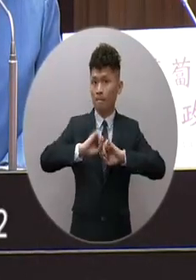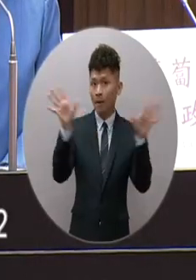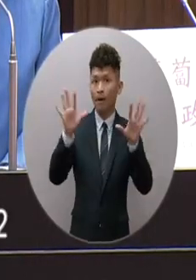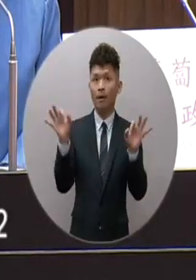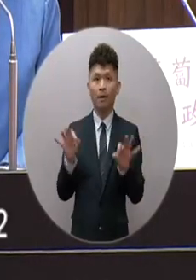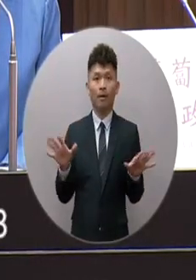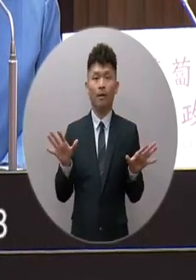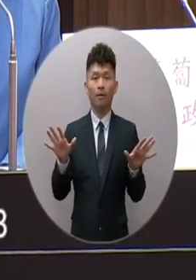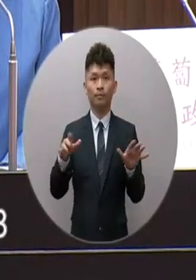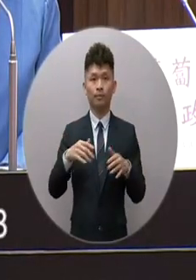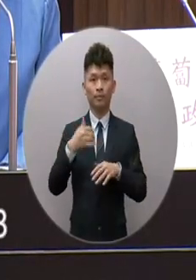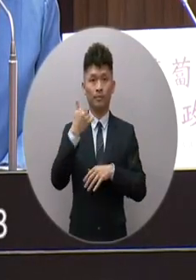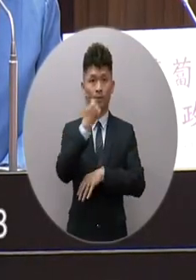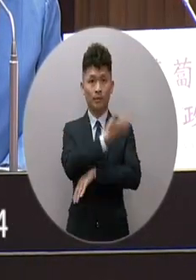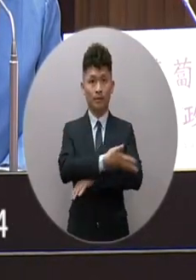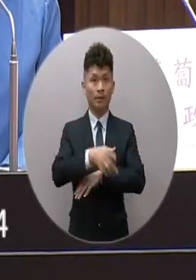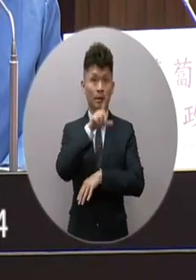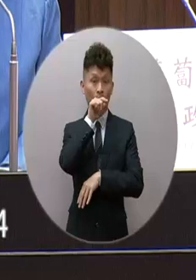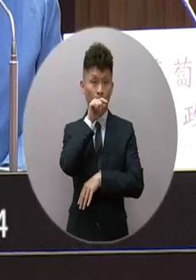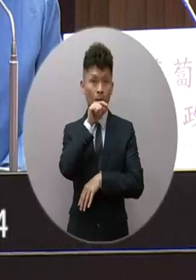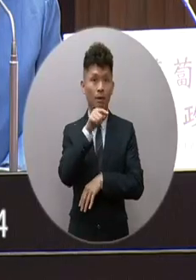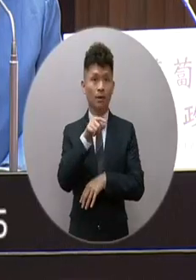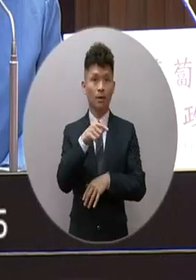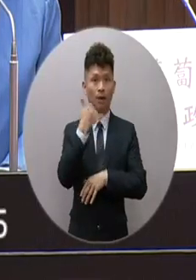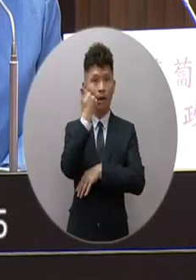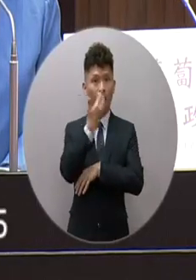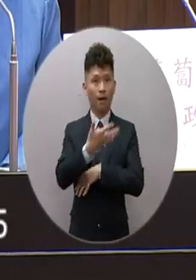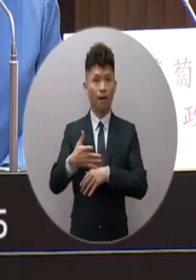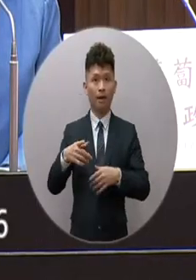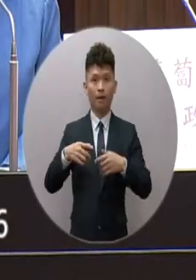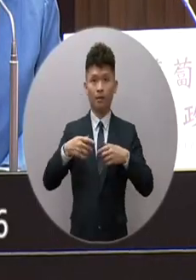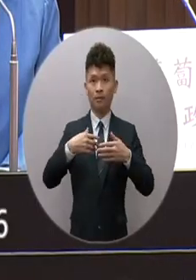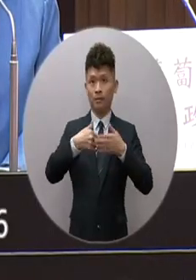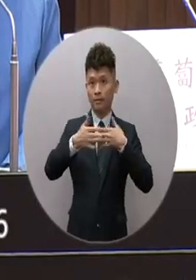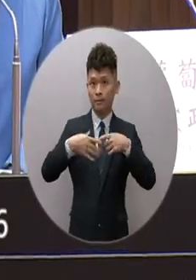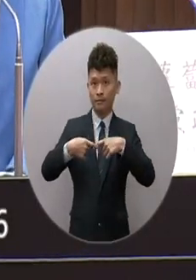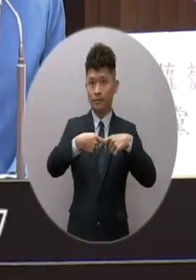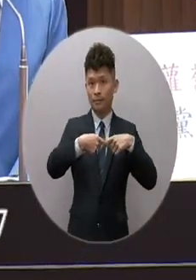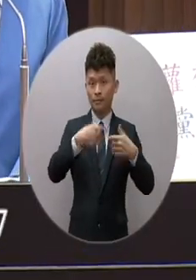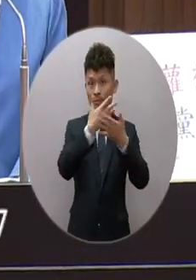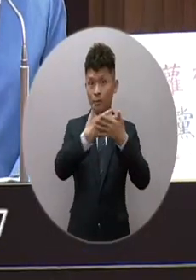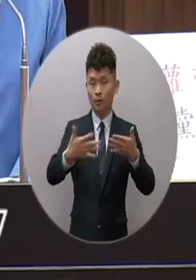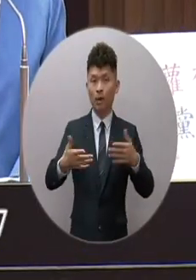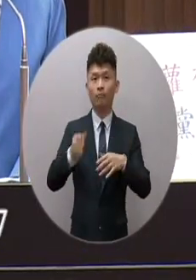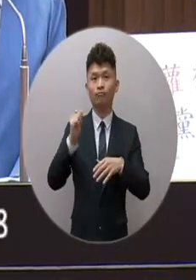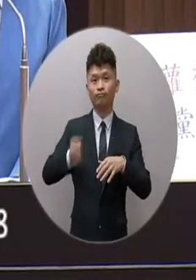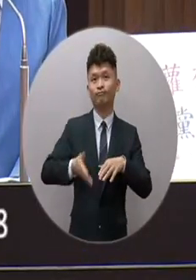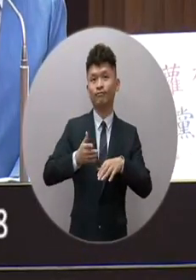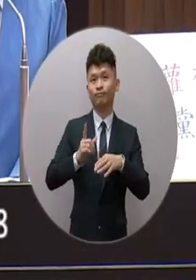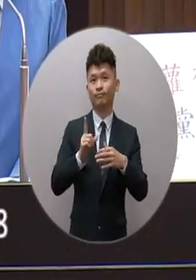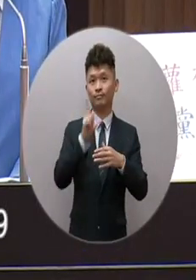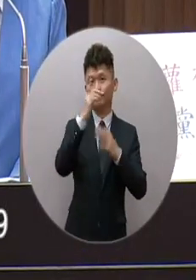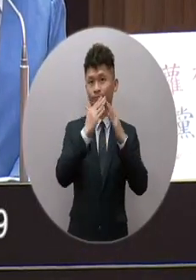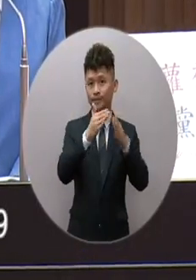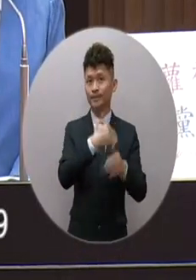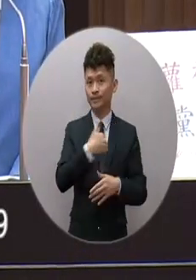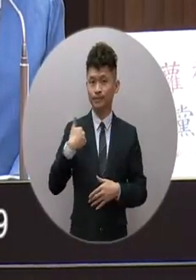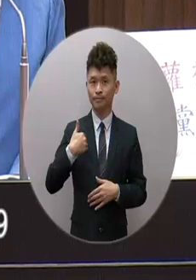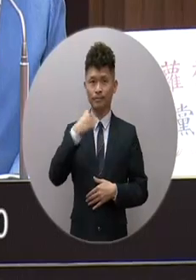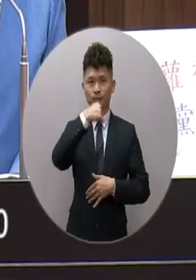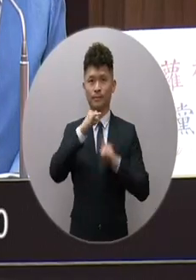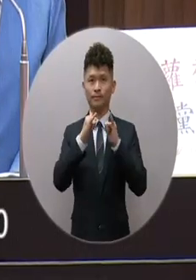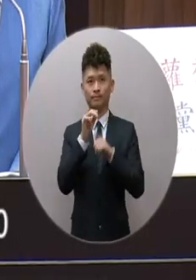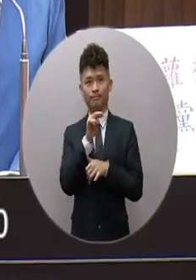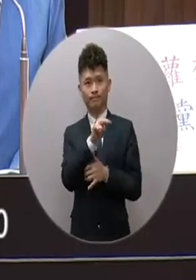海旗下的这个富士康互联网可以核准上市。所以呢，台湾民众现在很担